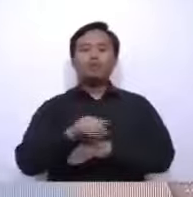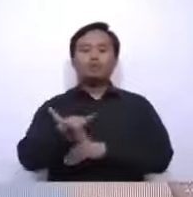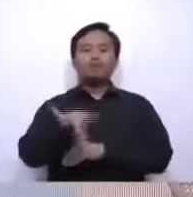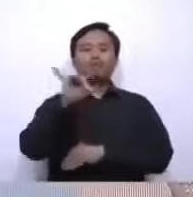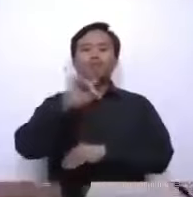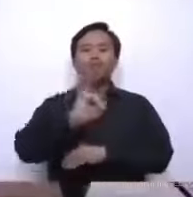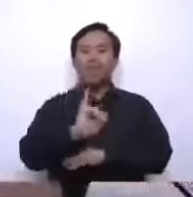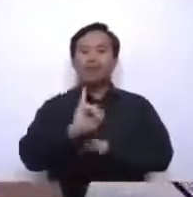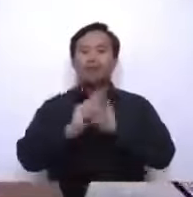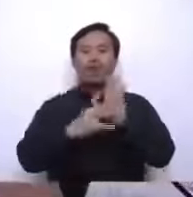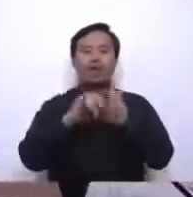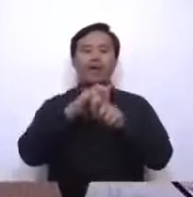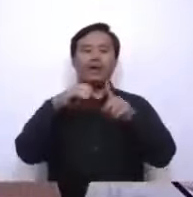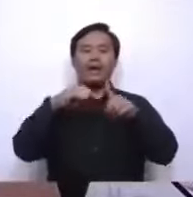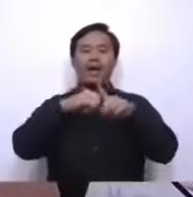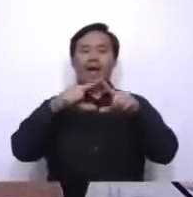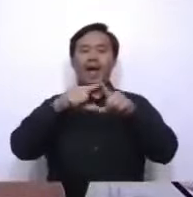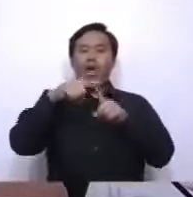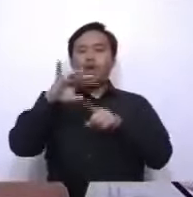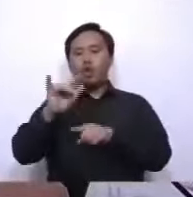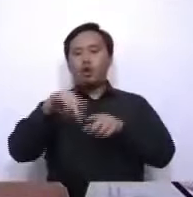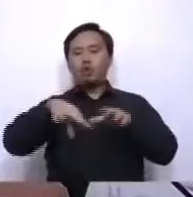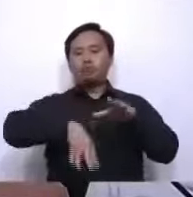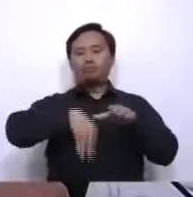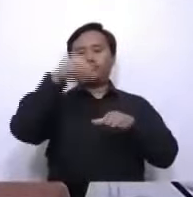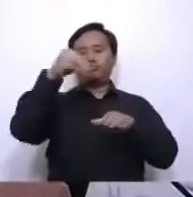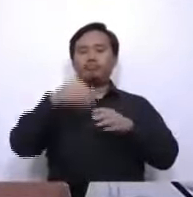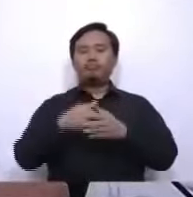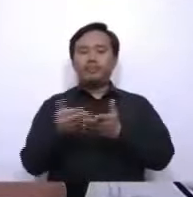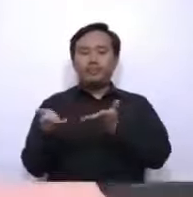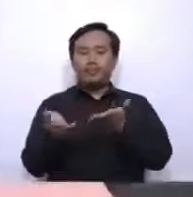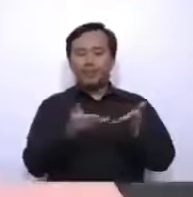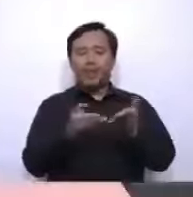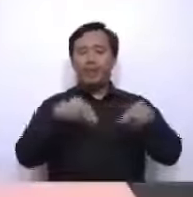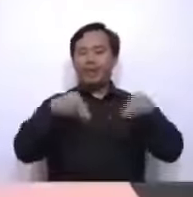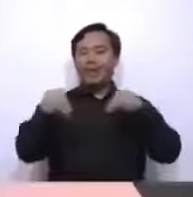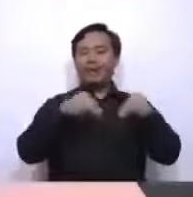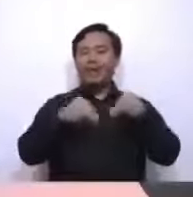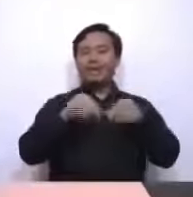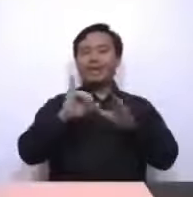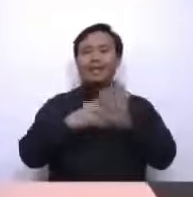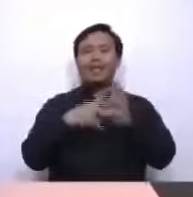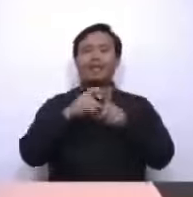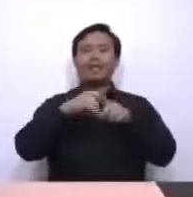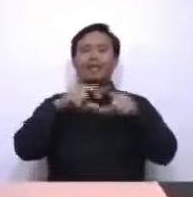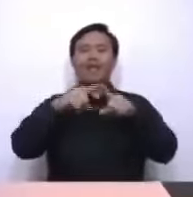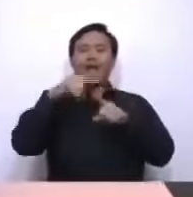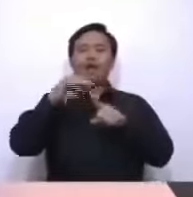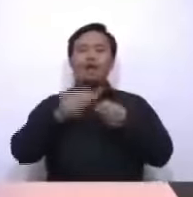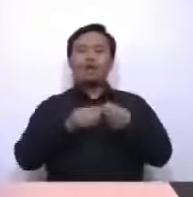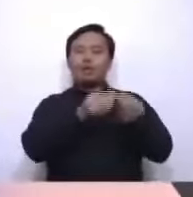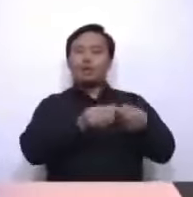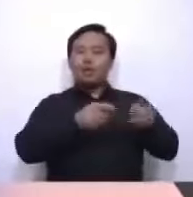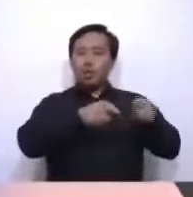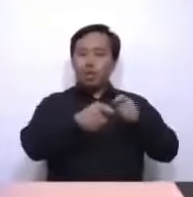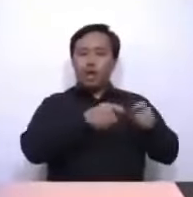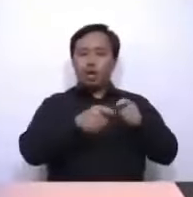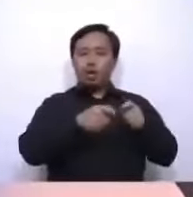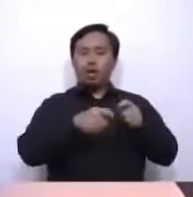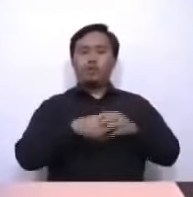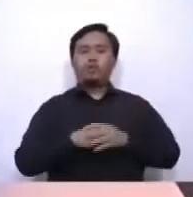mengambil indikator dari wadah kaca. Silakan, Bapak. Mohon kertas berisi indikatornya diserahkan ke moderator setelah diambil.